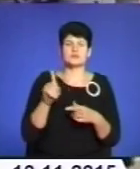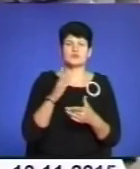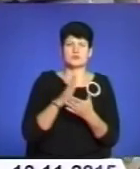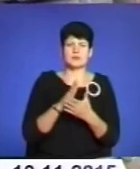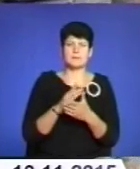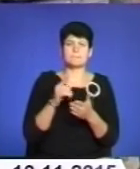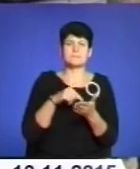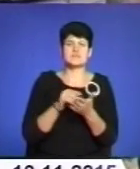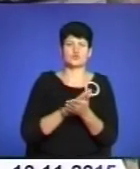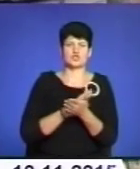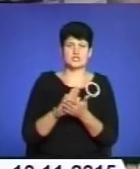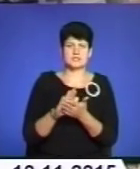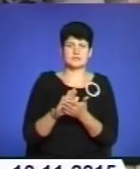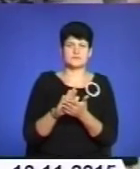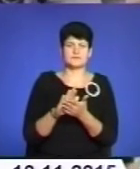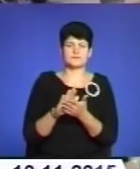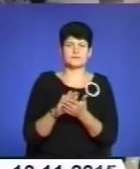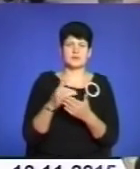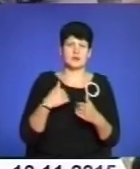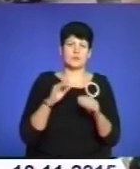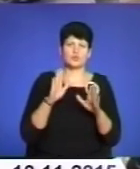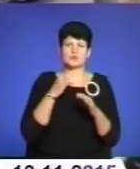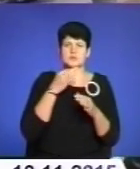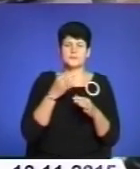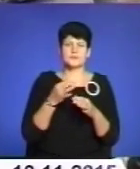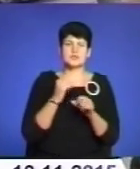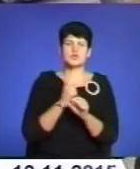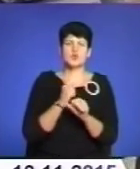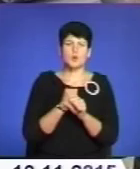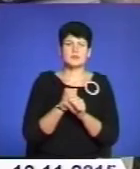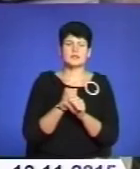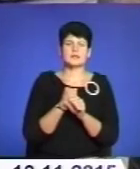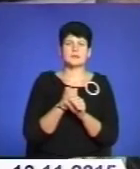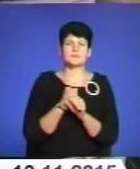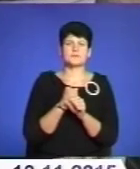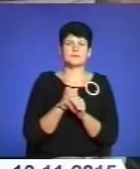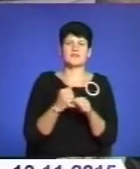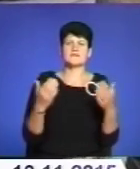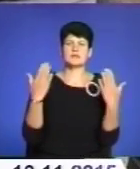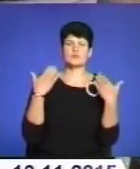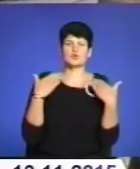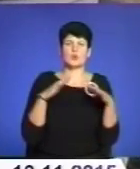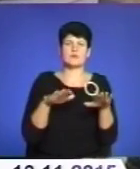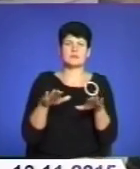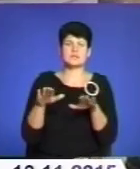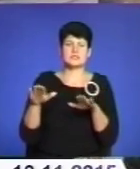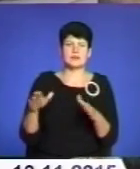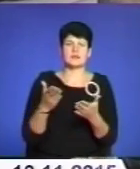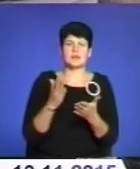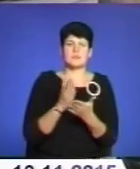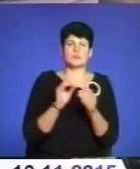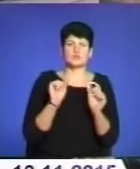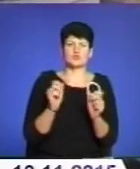Місто чисте, я буду сказати так, зроблені такі відпочинкові місця, де мають